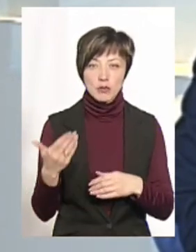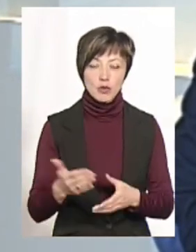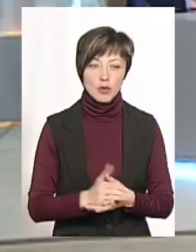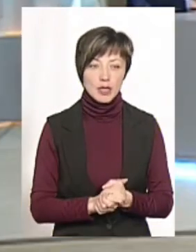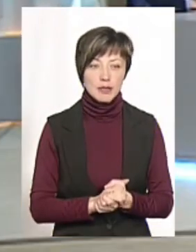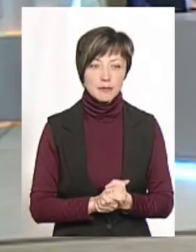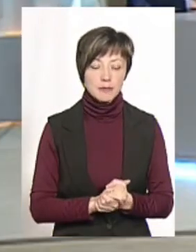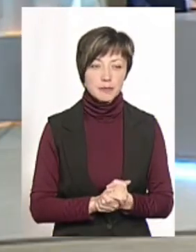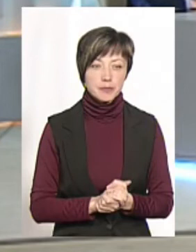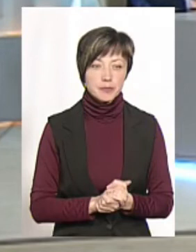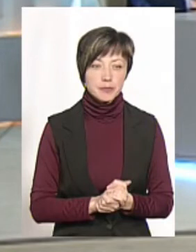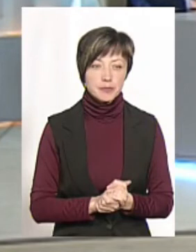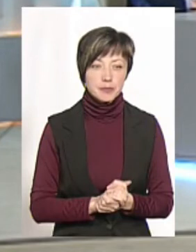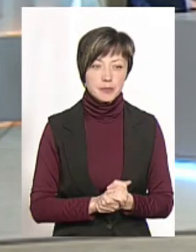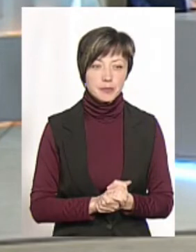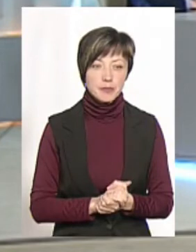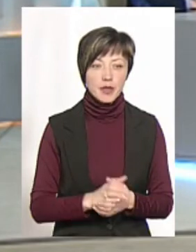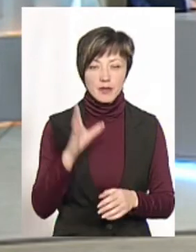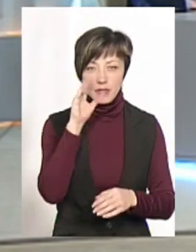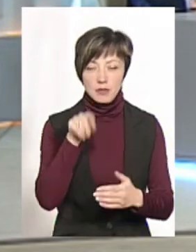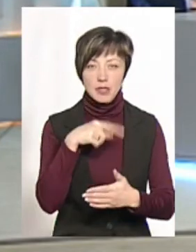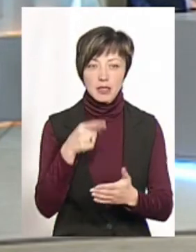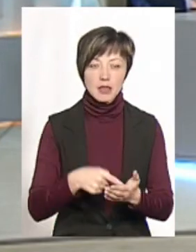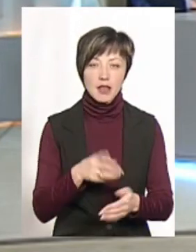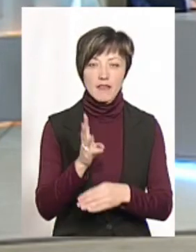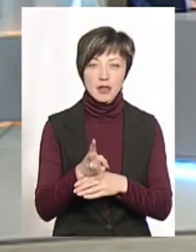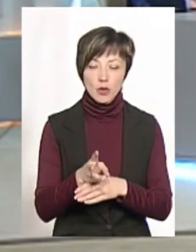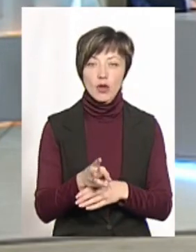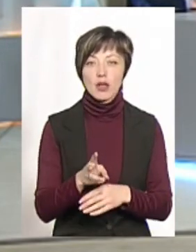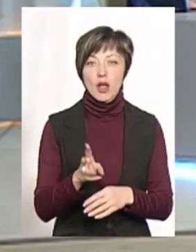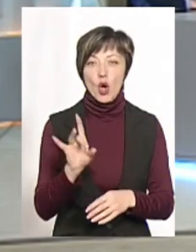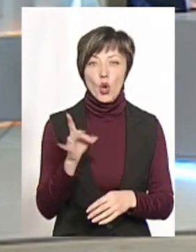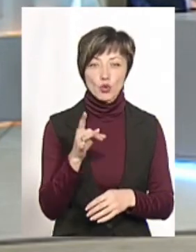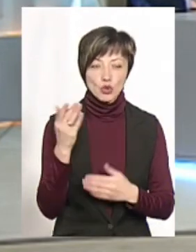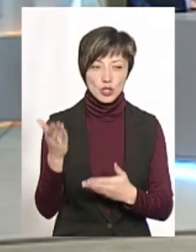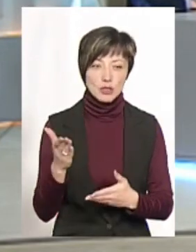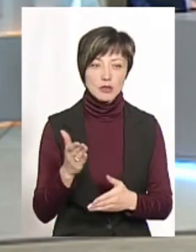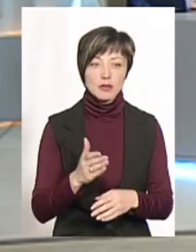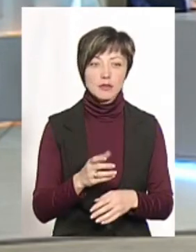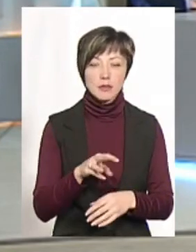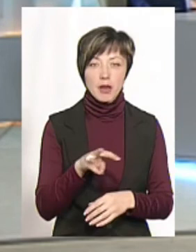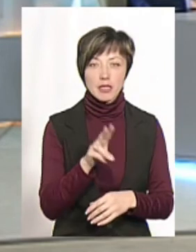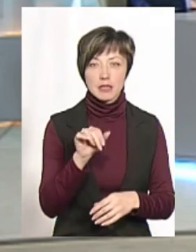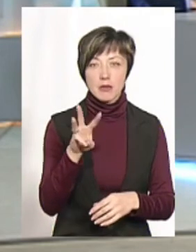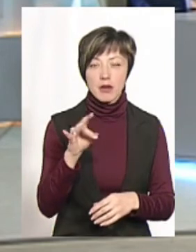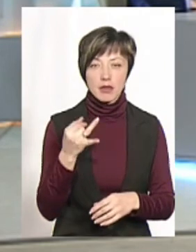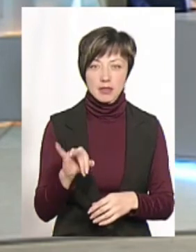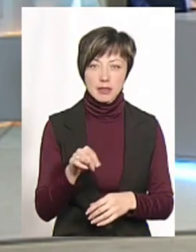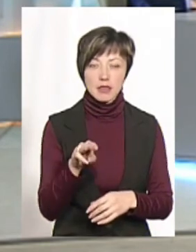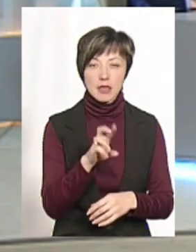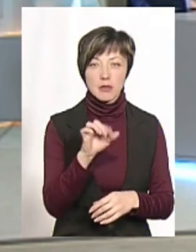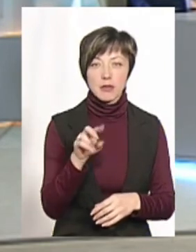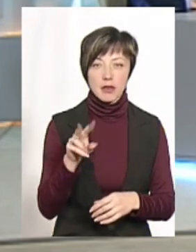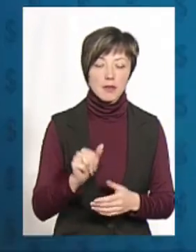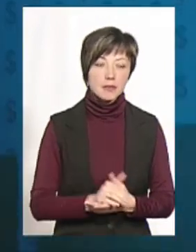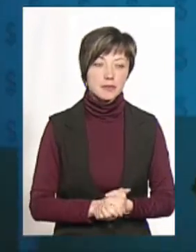боку нашого глядача. І хочу дуже встигнути поставити ще одне відеозапитання. Воно із Ружичної. Озвучили Михайло Цімарний і Тетяна